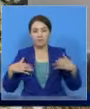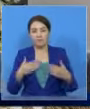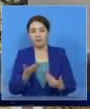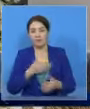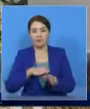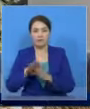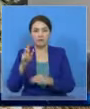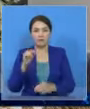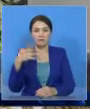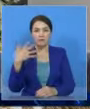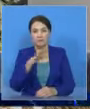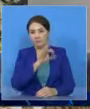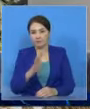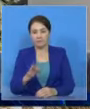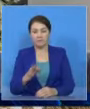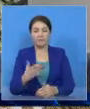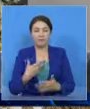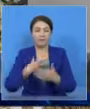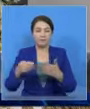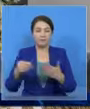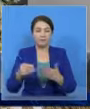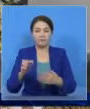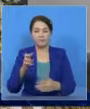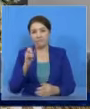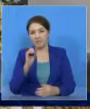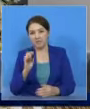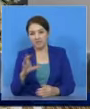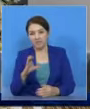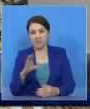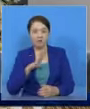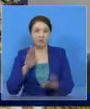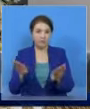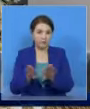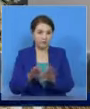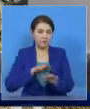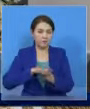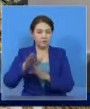его на 150%. По приобретению МРС тоже выполнили на